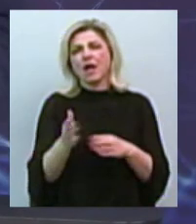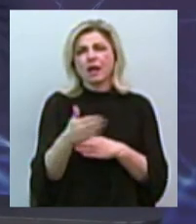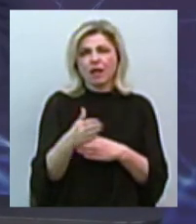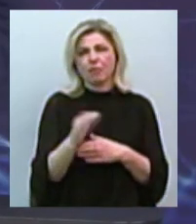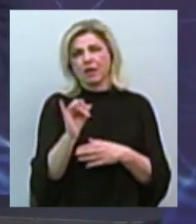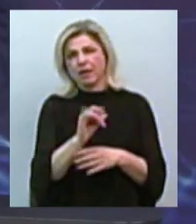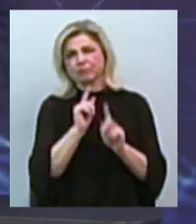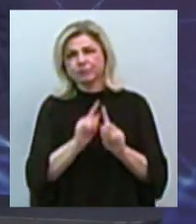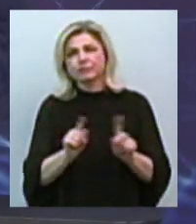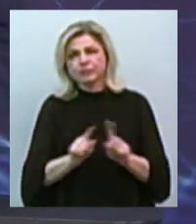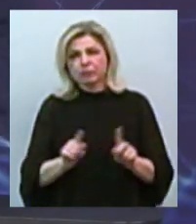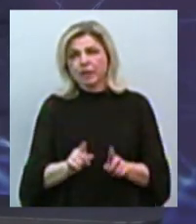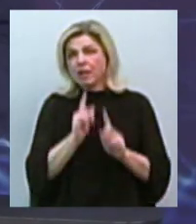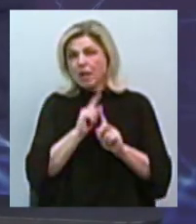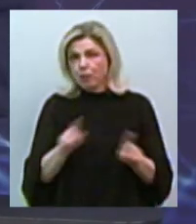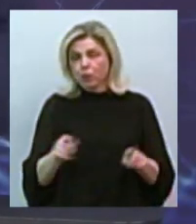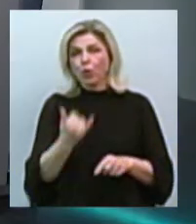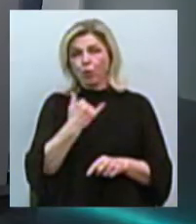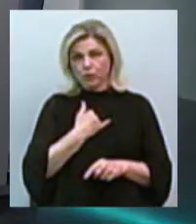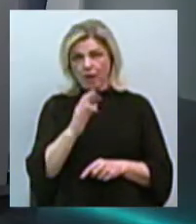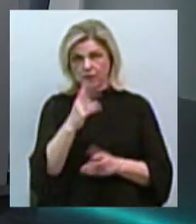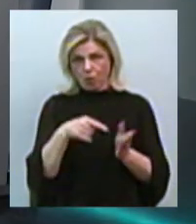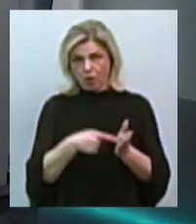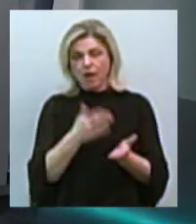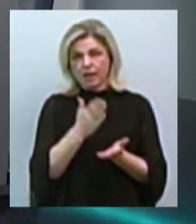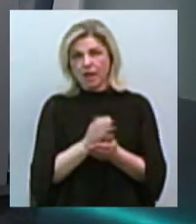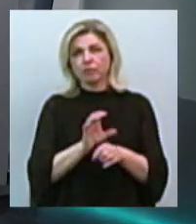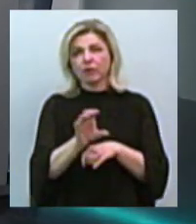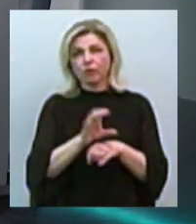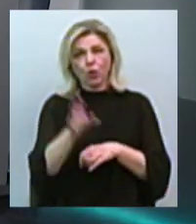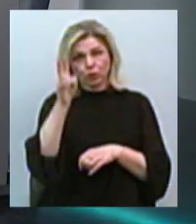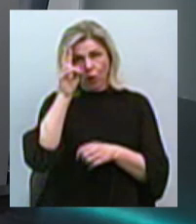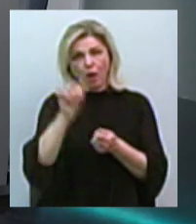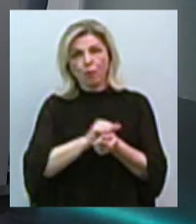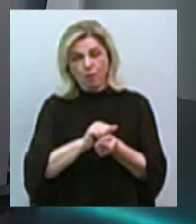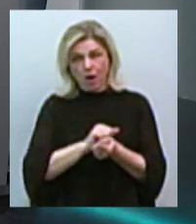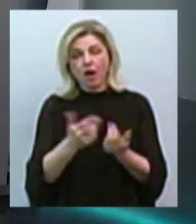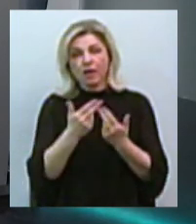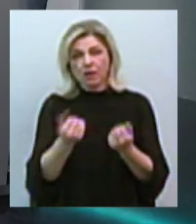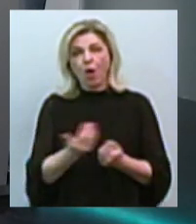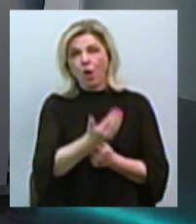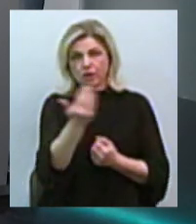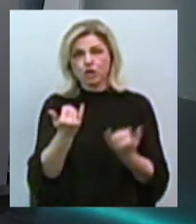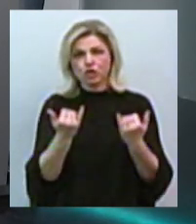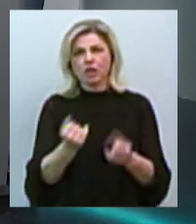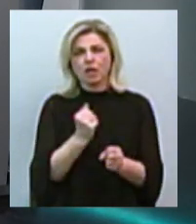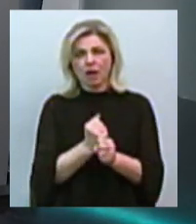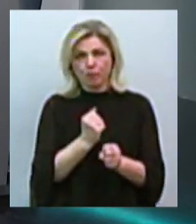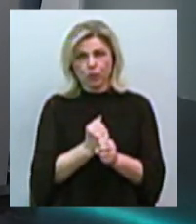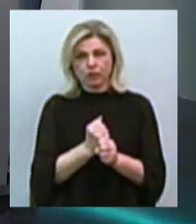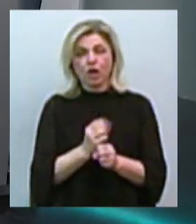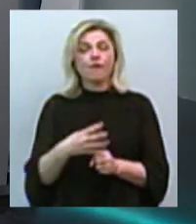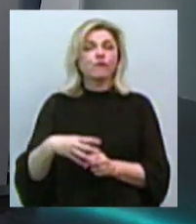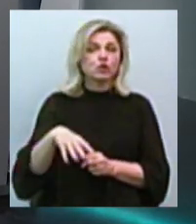Но вот у нас в Николаеве есть несколько производителей туалетной бумаги. Да, они сейчас работают в полном... То есть